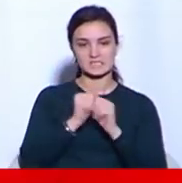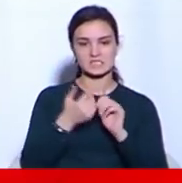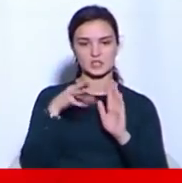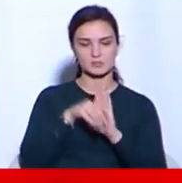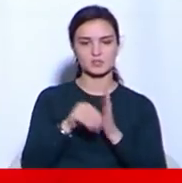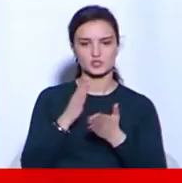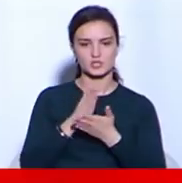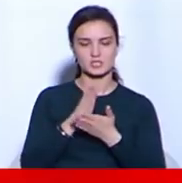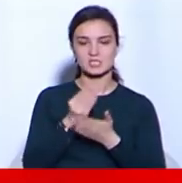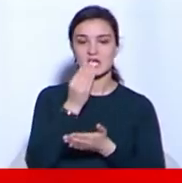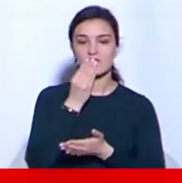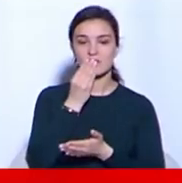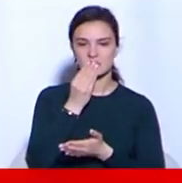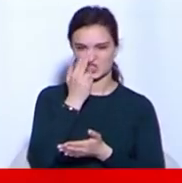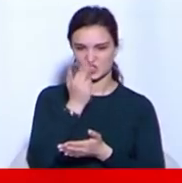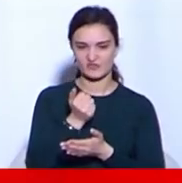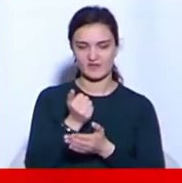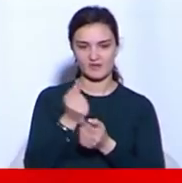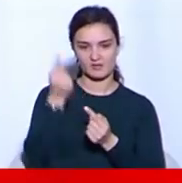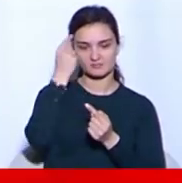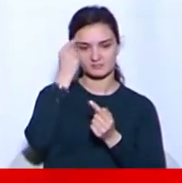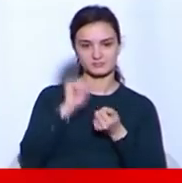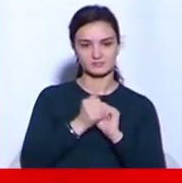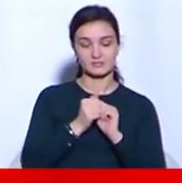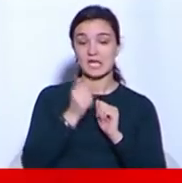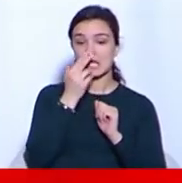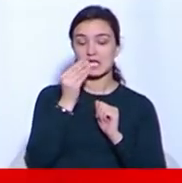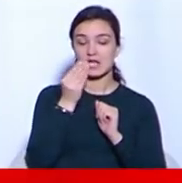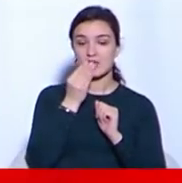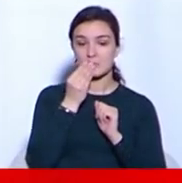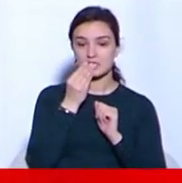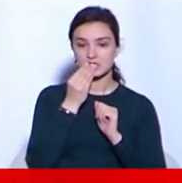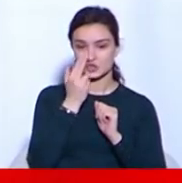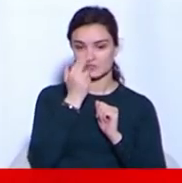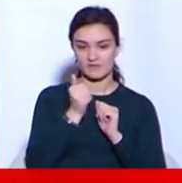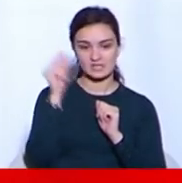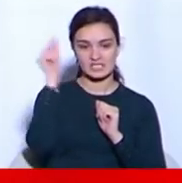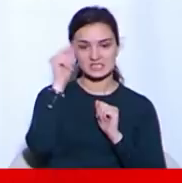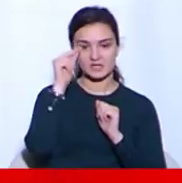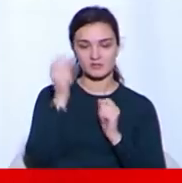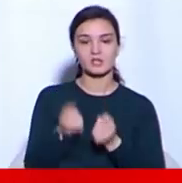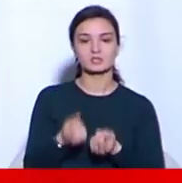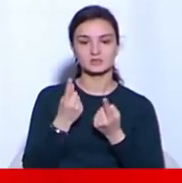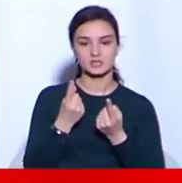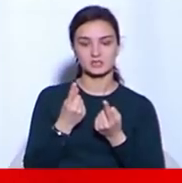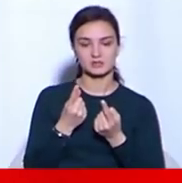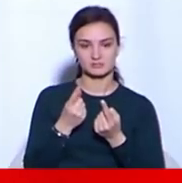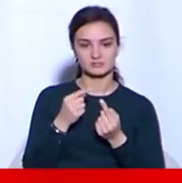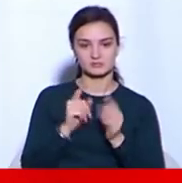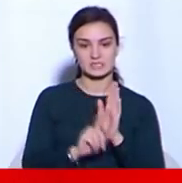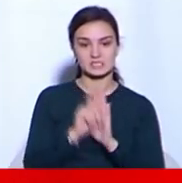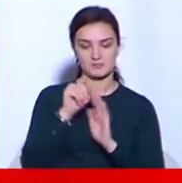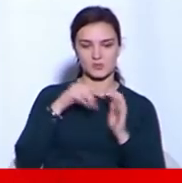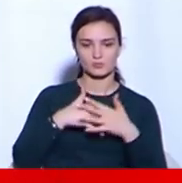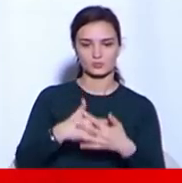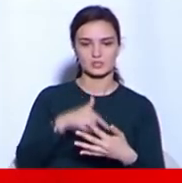მეხსიერებაში ხდება განმტკიცება კვებითი ჩვევების და კვებითი ჩვევების დასწავლა ხდება მუცლადყოფნის პერიოდიდან. რაოდენ უცნაურიც არ